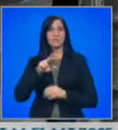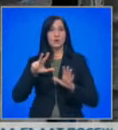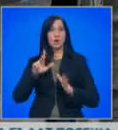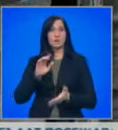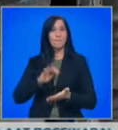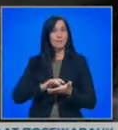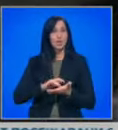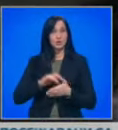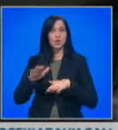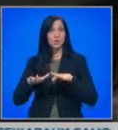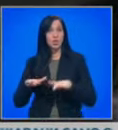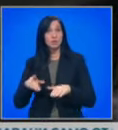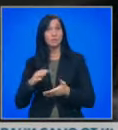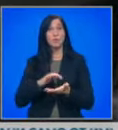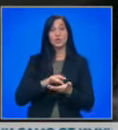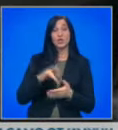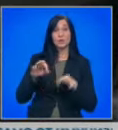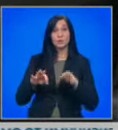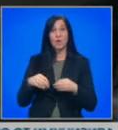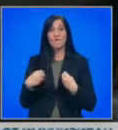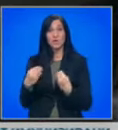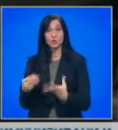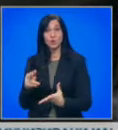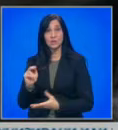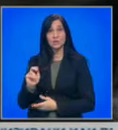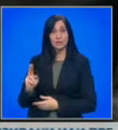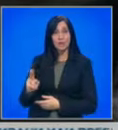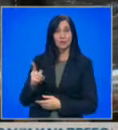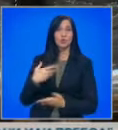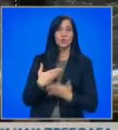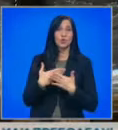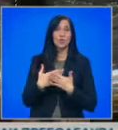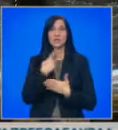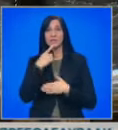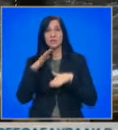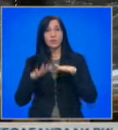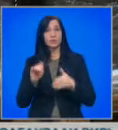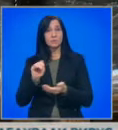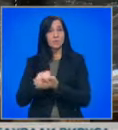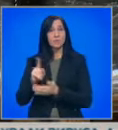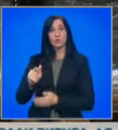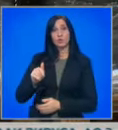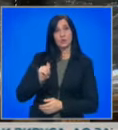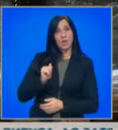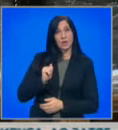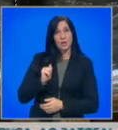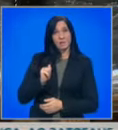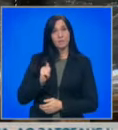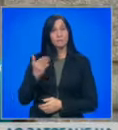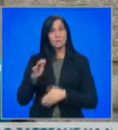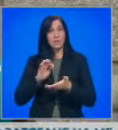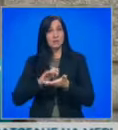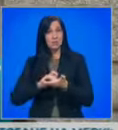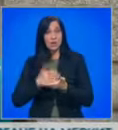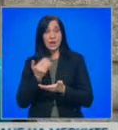228 машини е, че достъпът до машините за гласуване е възложен на ЦИК. Това се отнася и до достъпът до склада, в който се съхраняват. Тези